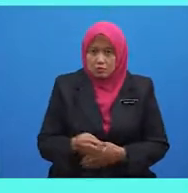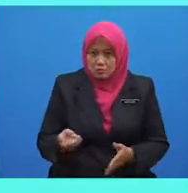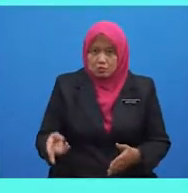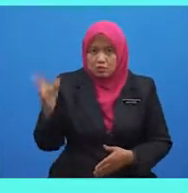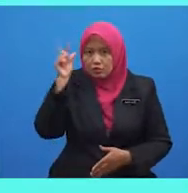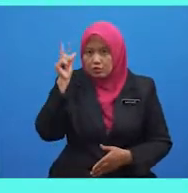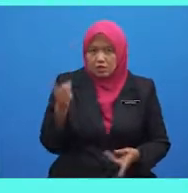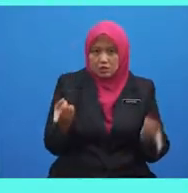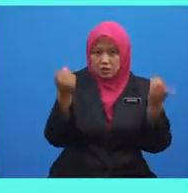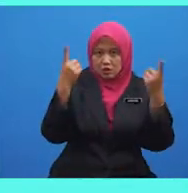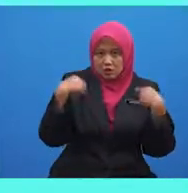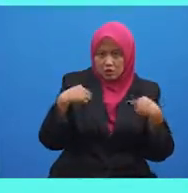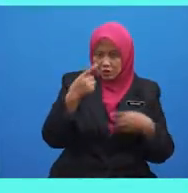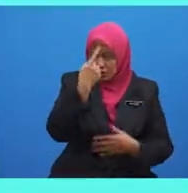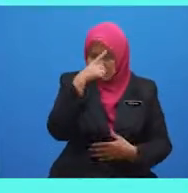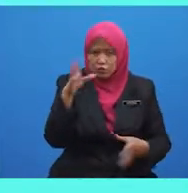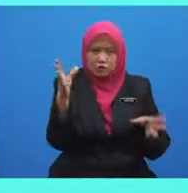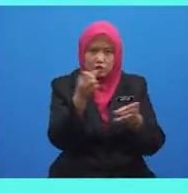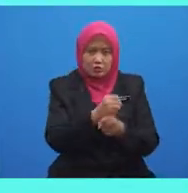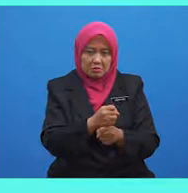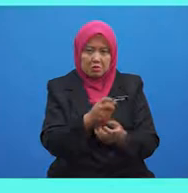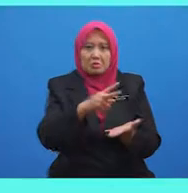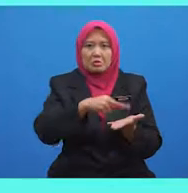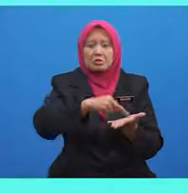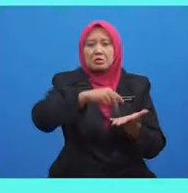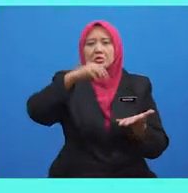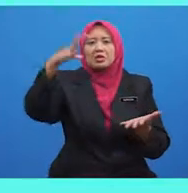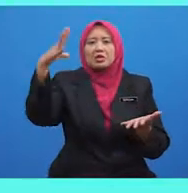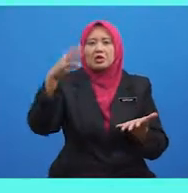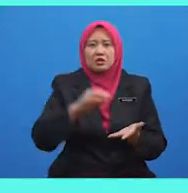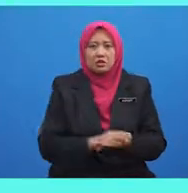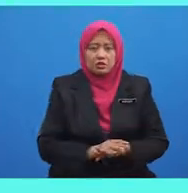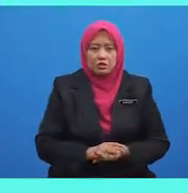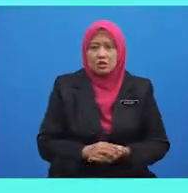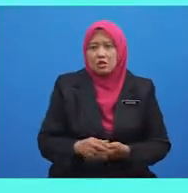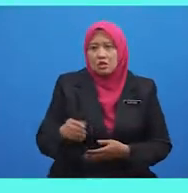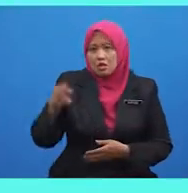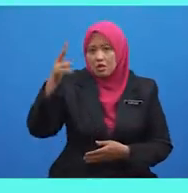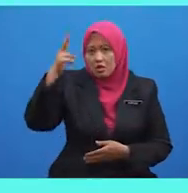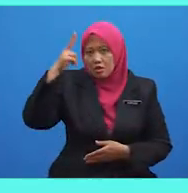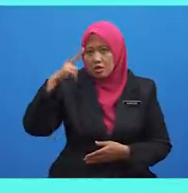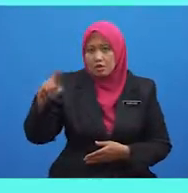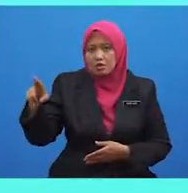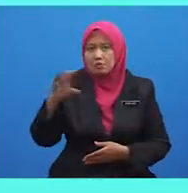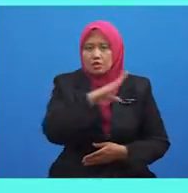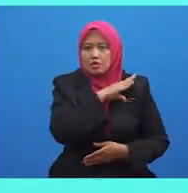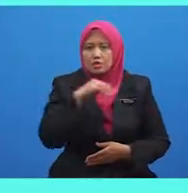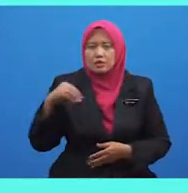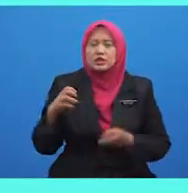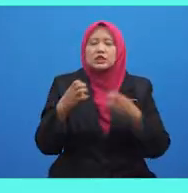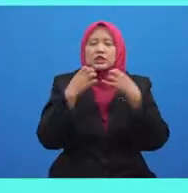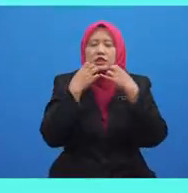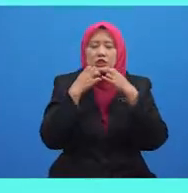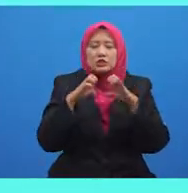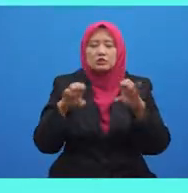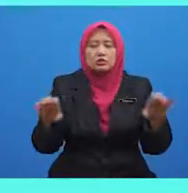matlamat mereka, iaitu kekayaan, keagamaan dan kemasyuran. Di samping itu, Portugis